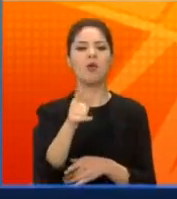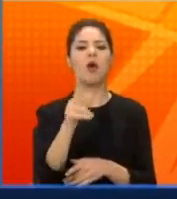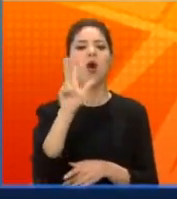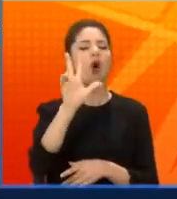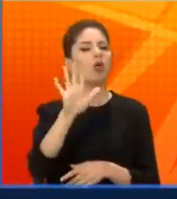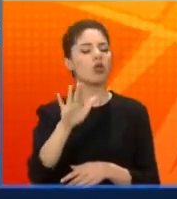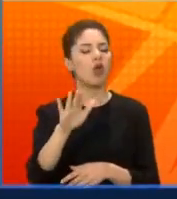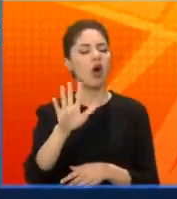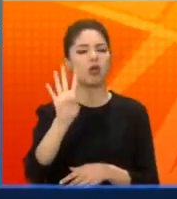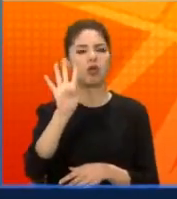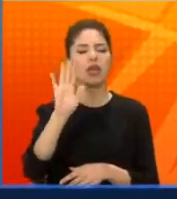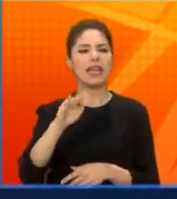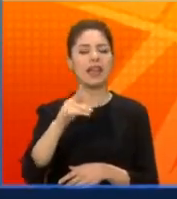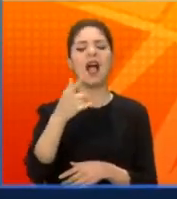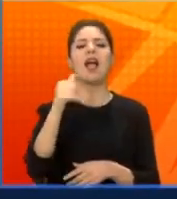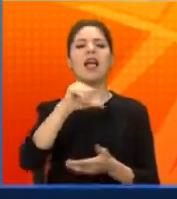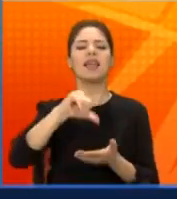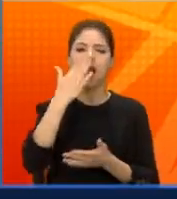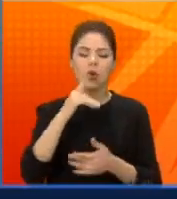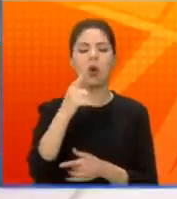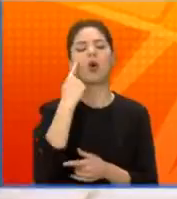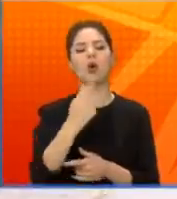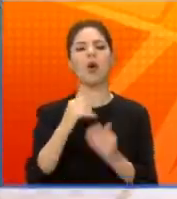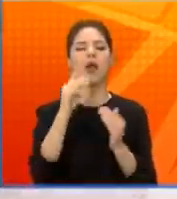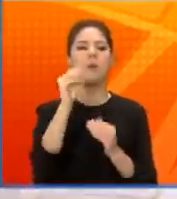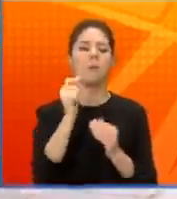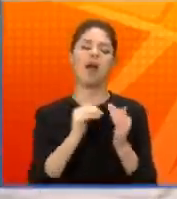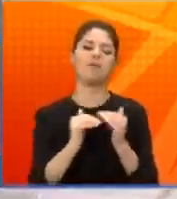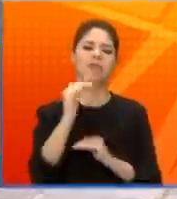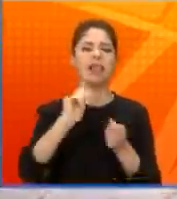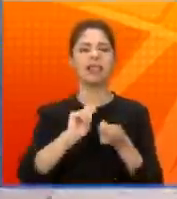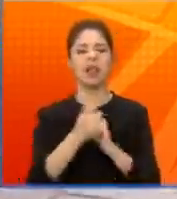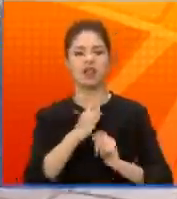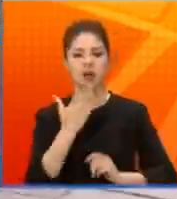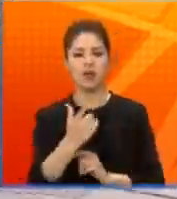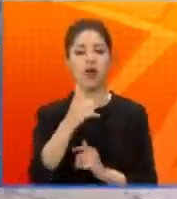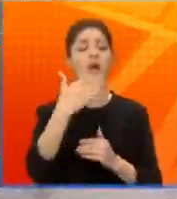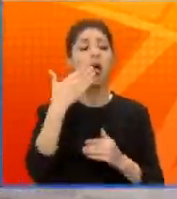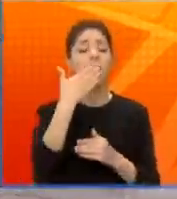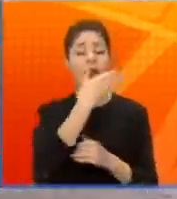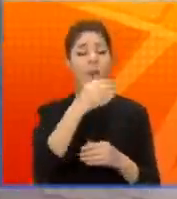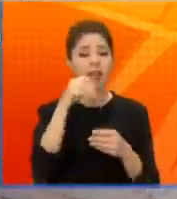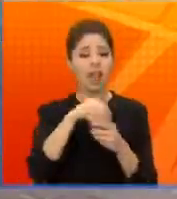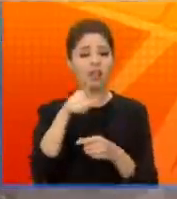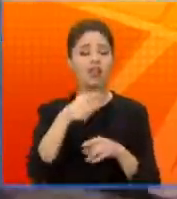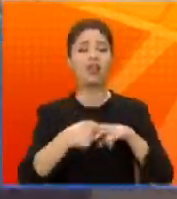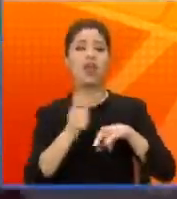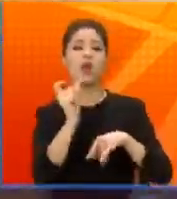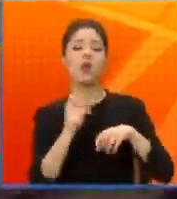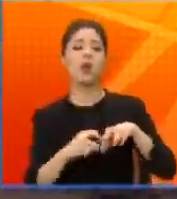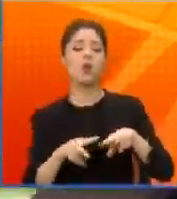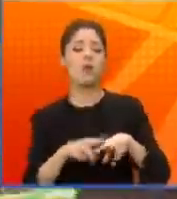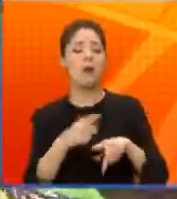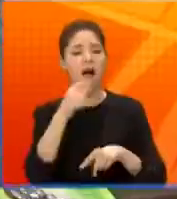32-34 liradan başlıyor. 45 lira 50 liraya kadar çıkıyor şu an fiyatlar. Ramazan alışverişinde sofraların olmazsa olmazı hurma. Hurmalar